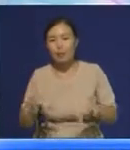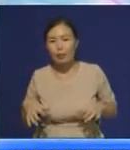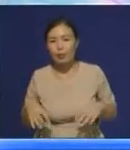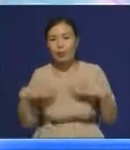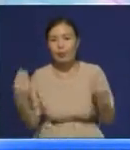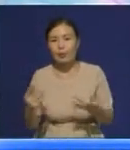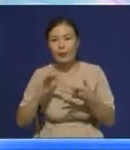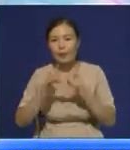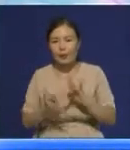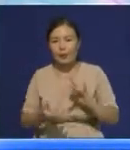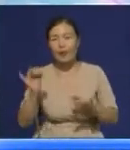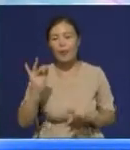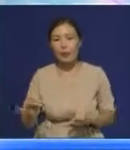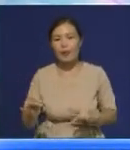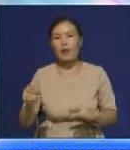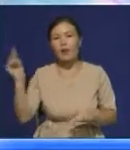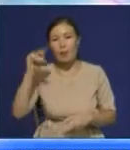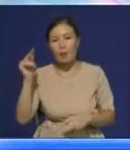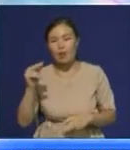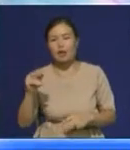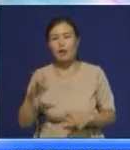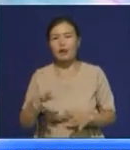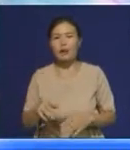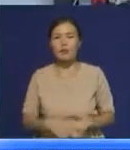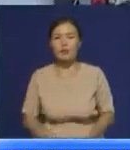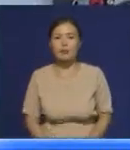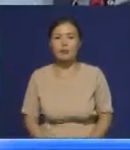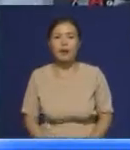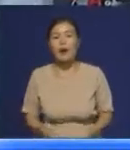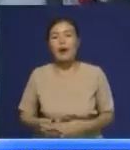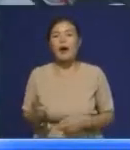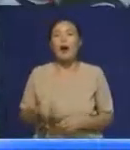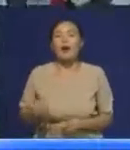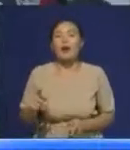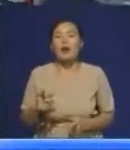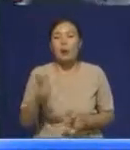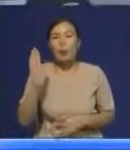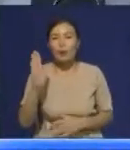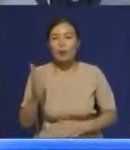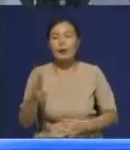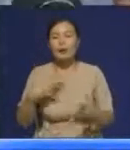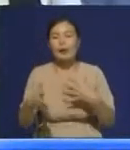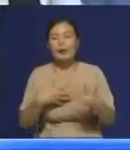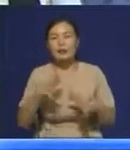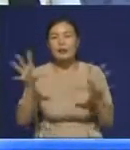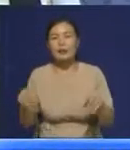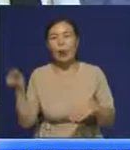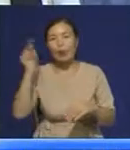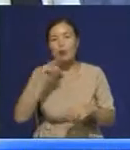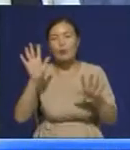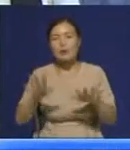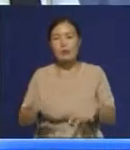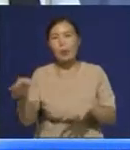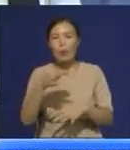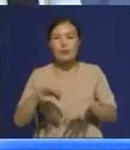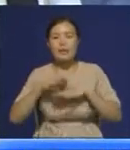скоростным интернетом. И эта важная работа будет продолжена. По словам ответственных лиц, в будущем практически все учебные заведения области